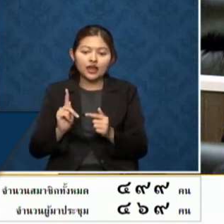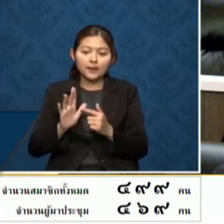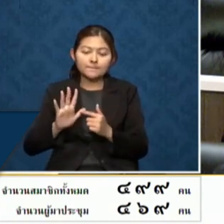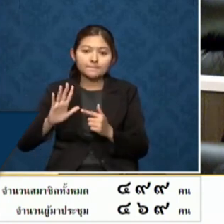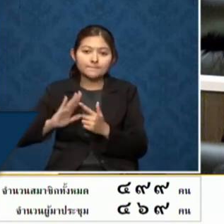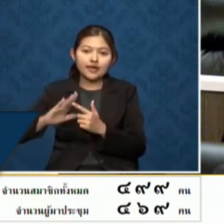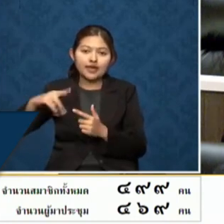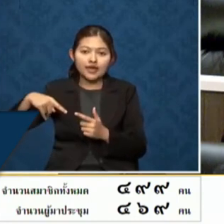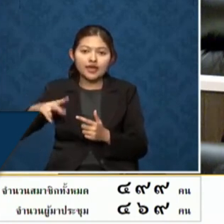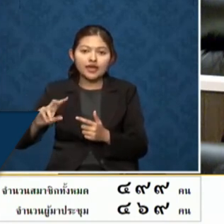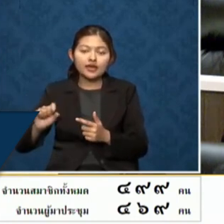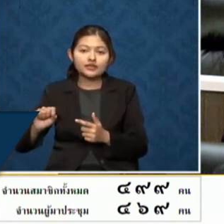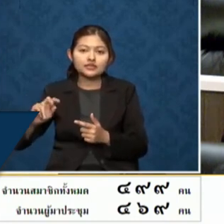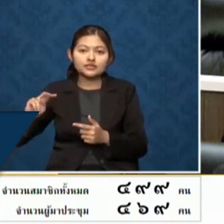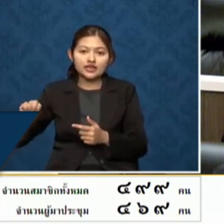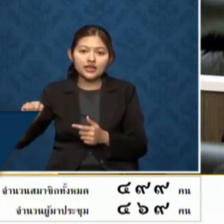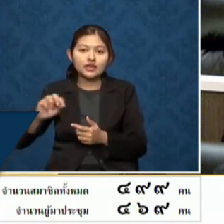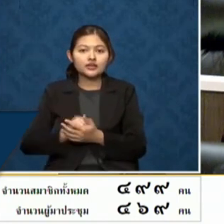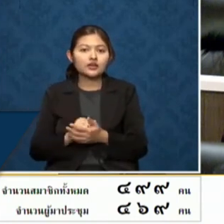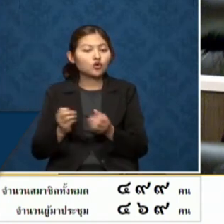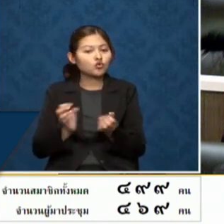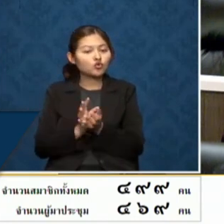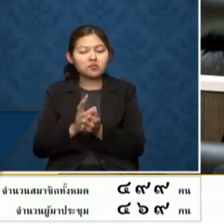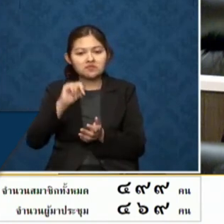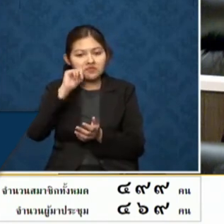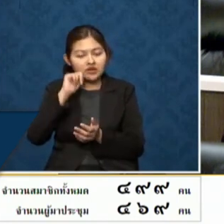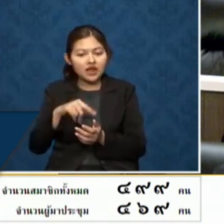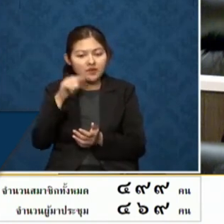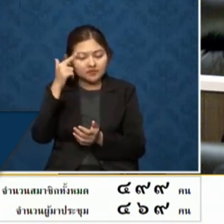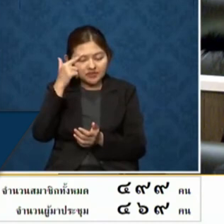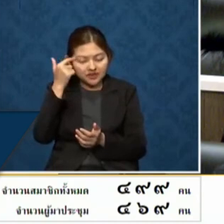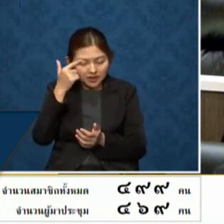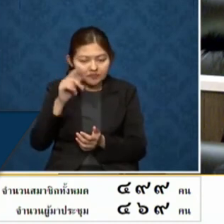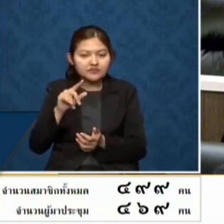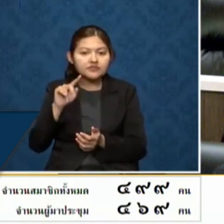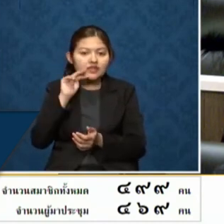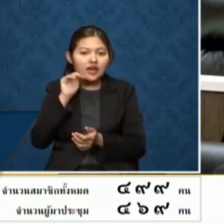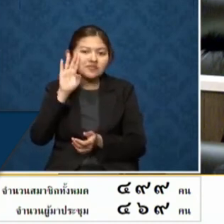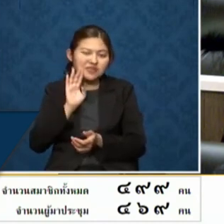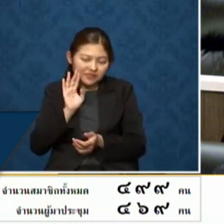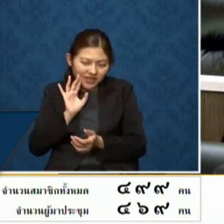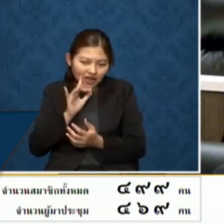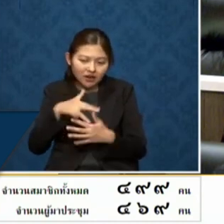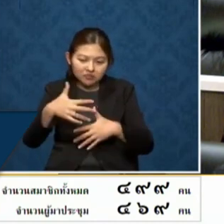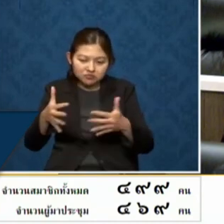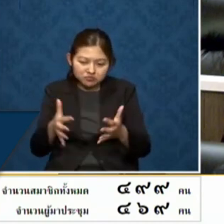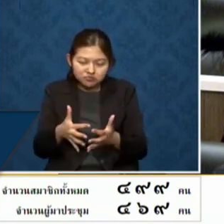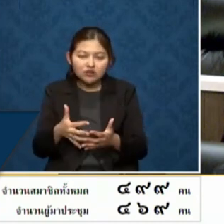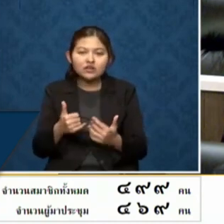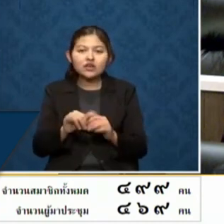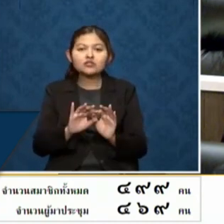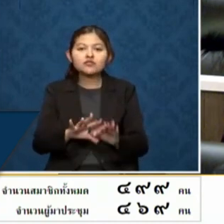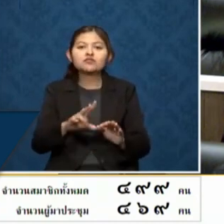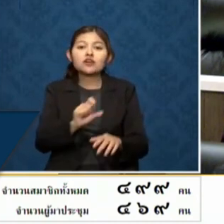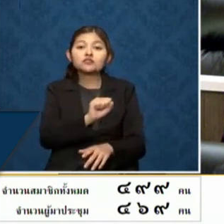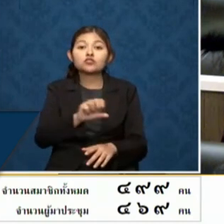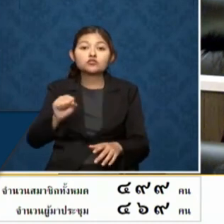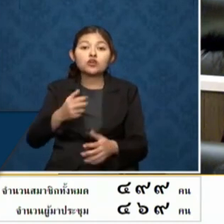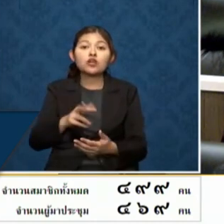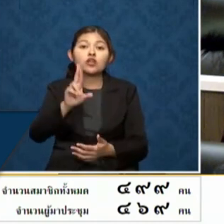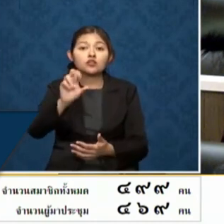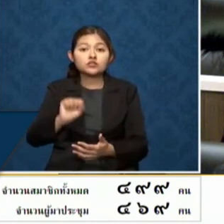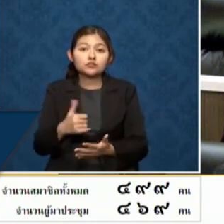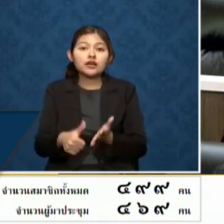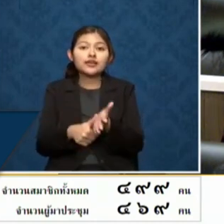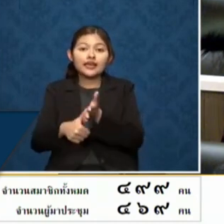ตำบลสพัฒนาและตำบลห้วยม่วงด้วยประสบปัญหาอย่างมากครับอยากให้อ่าทางผู้แทนราษฎรนะครับรวมถึงรรัฐสภาแห่งนี้นะครับ